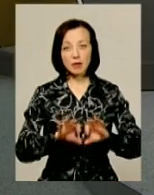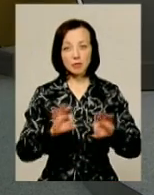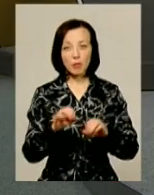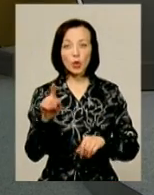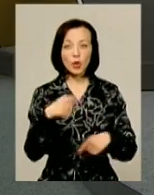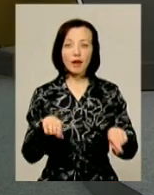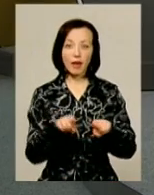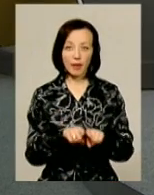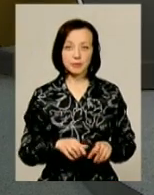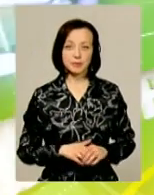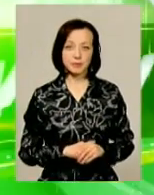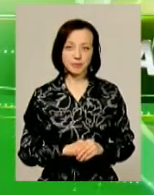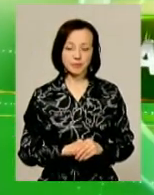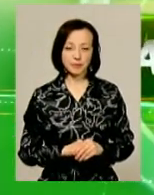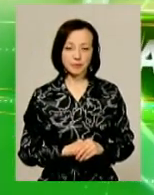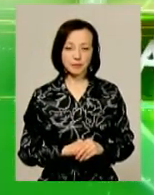про таке.